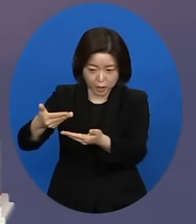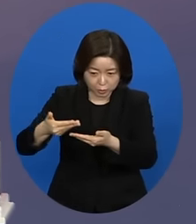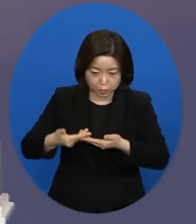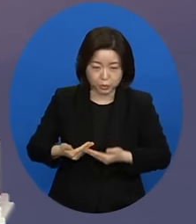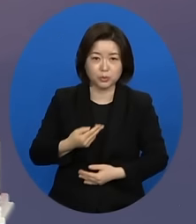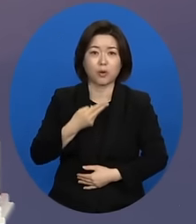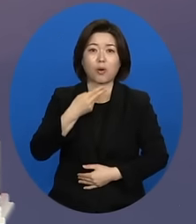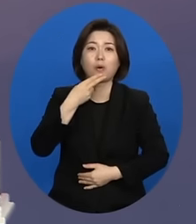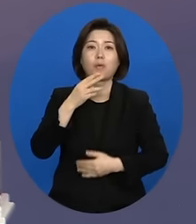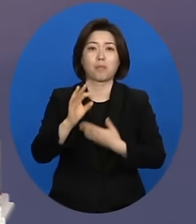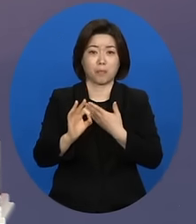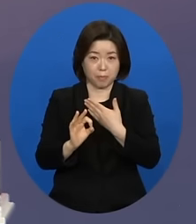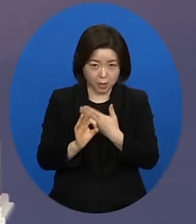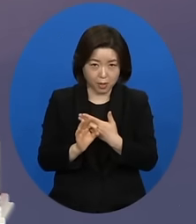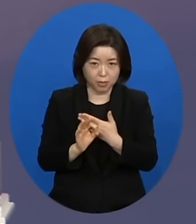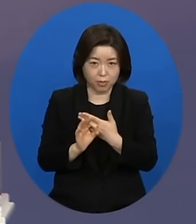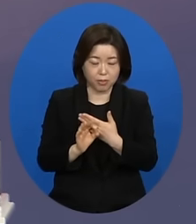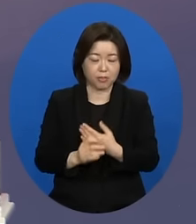않았더라면